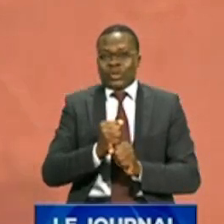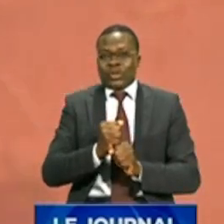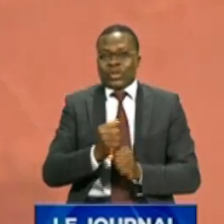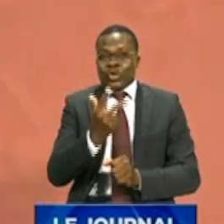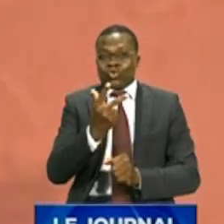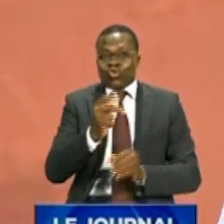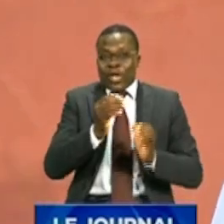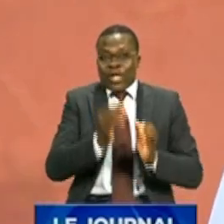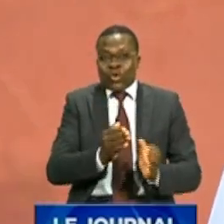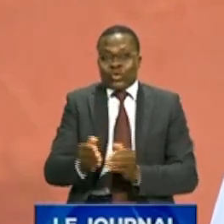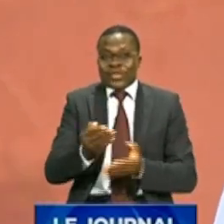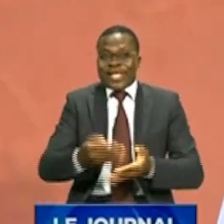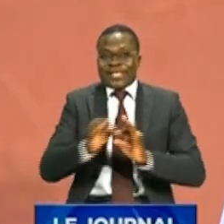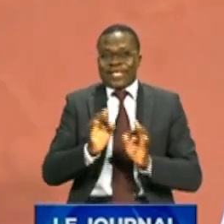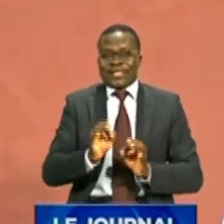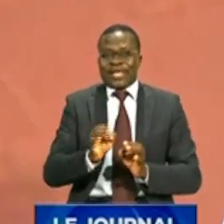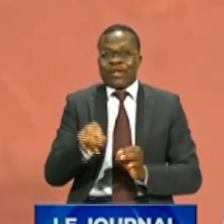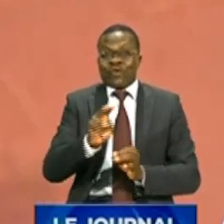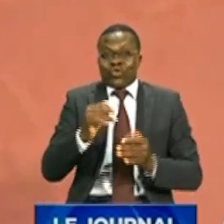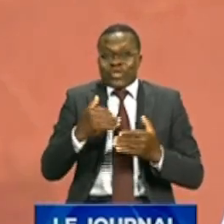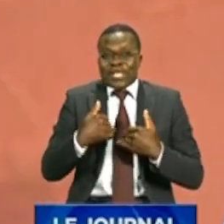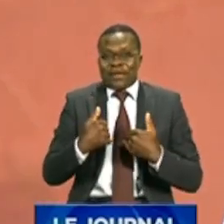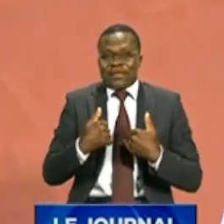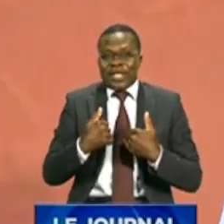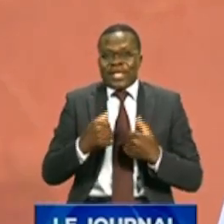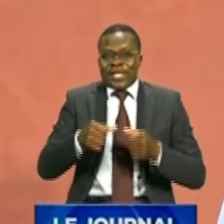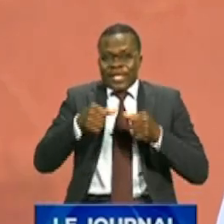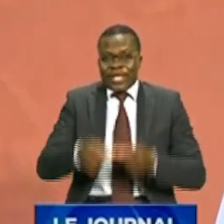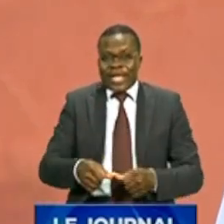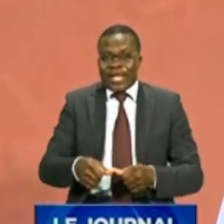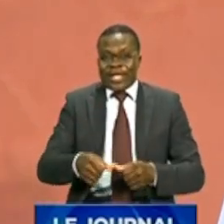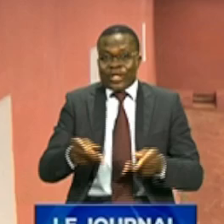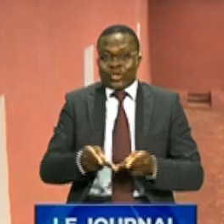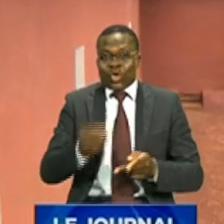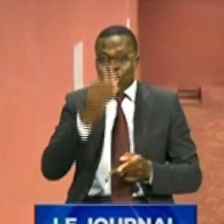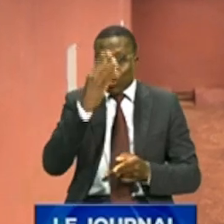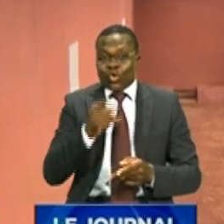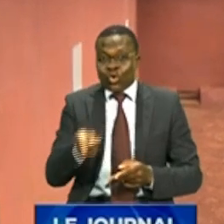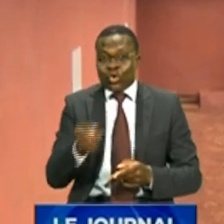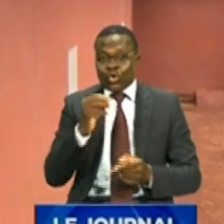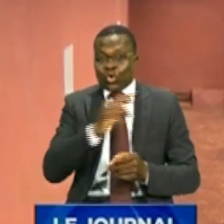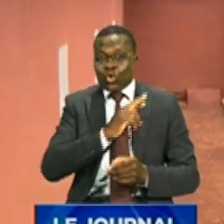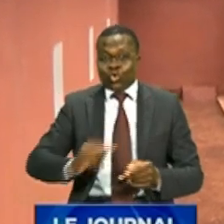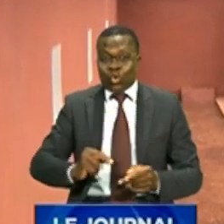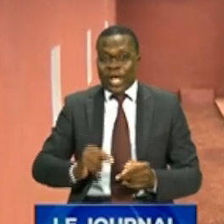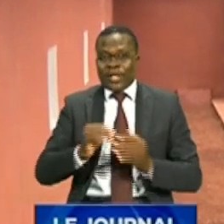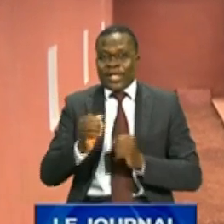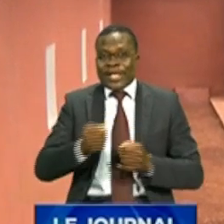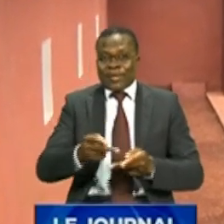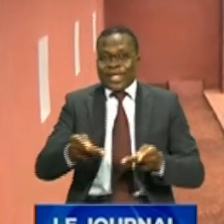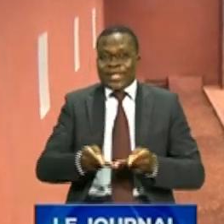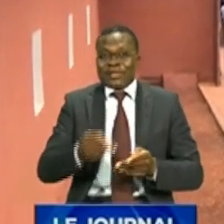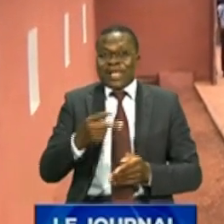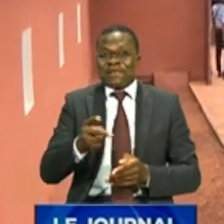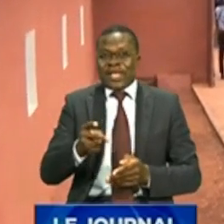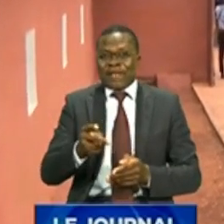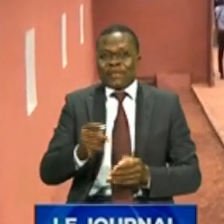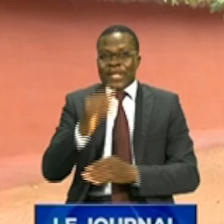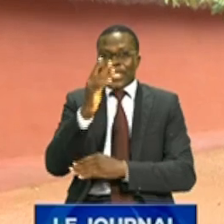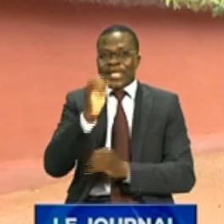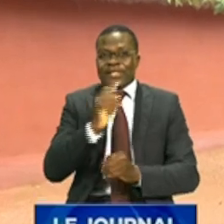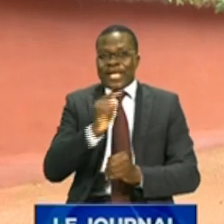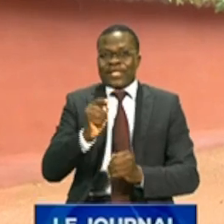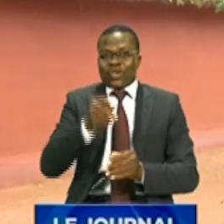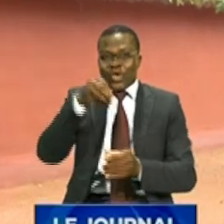3 composantes essentielles. Vous avez la résidence du roi et également des espaces verts, c'est-à-dire des arbres ont